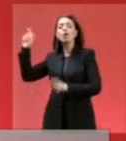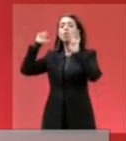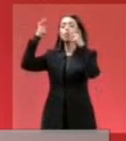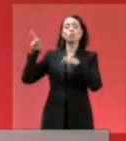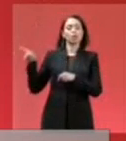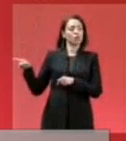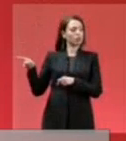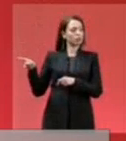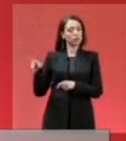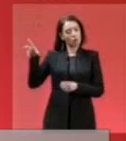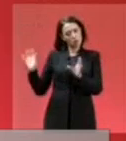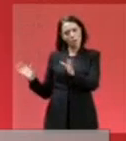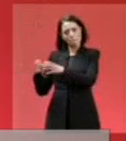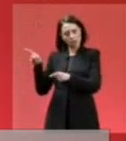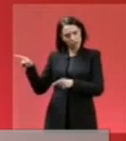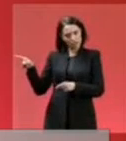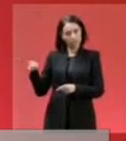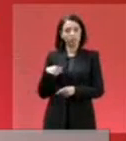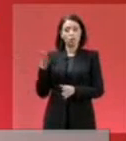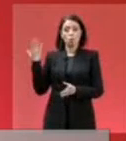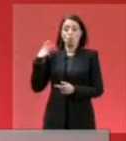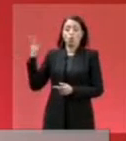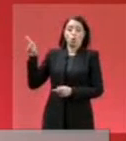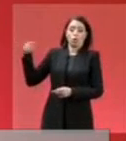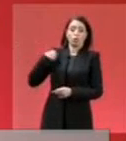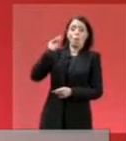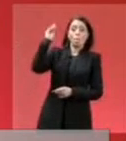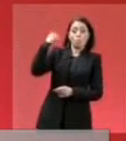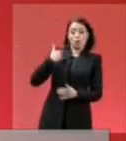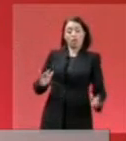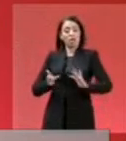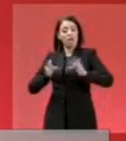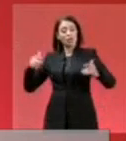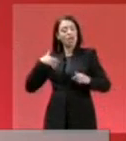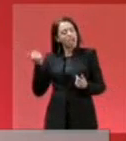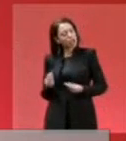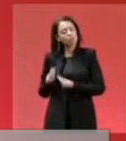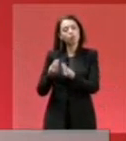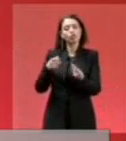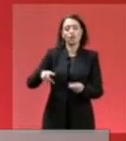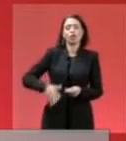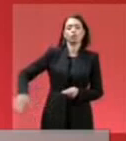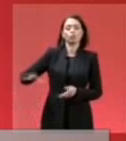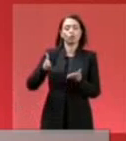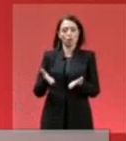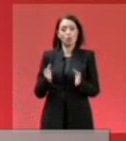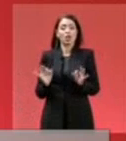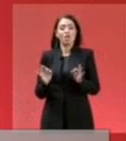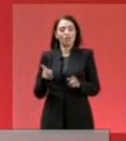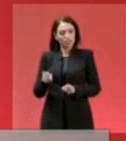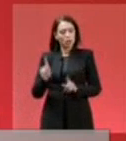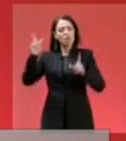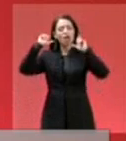Δημοκρατίας, μια παράταξη που παρά την ιδεολογική και πολιτική μας αντίθεση έχει προσφέρει στον τόπο και βεβαίως είχε